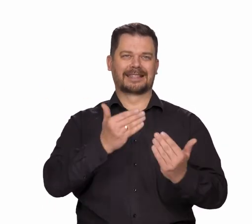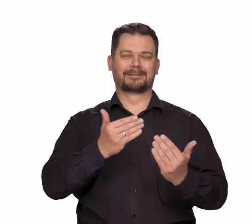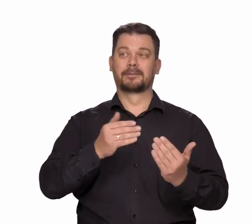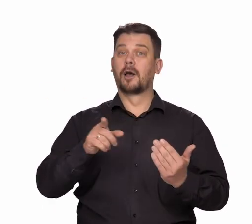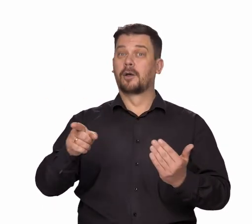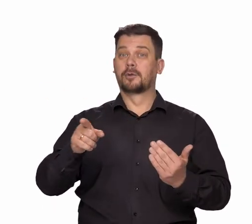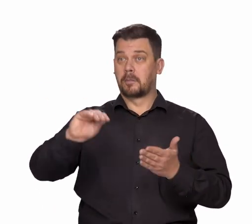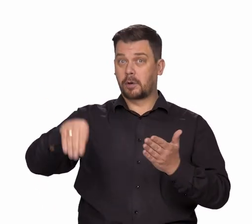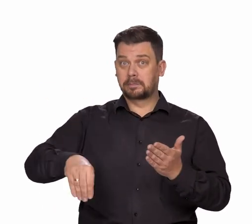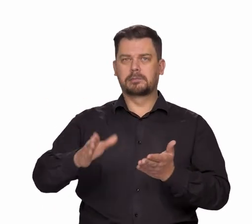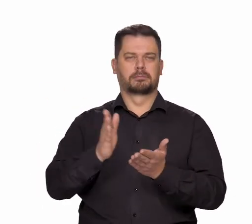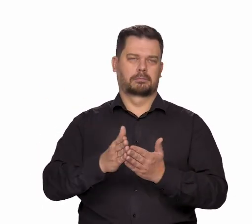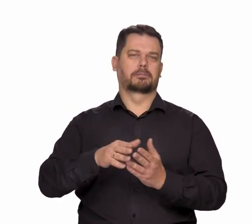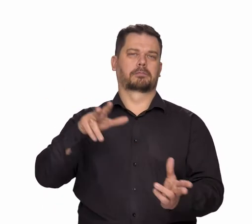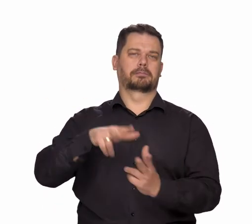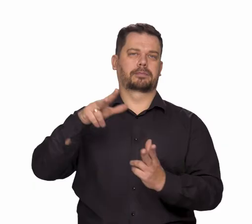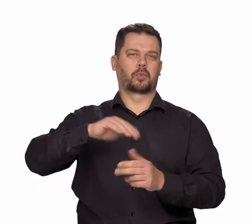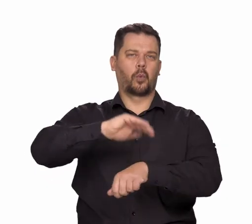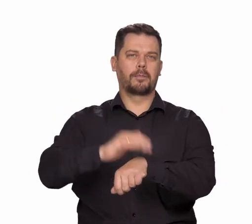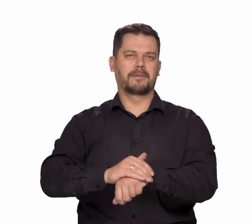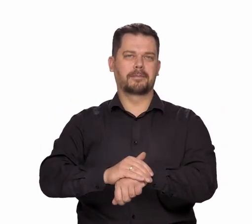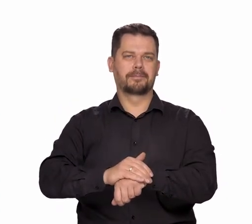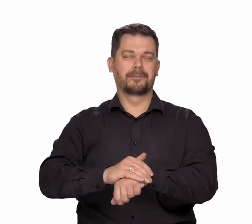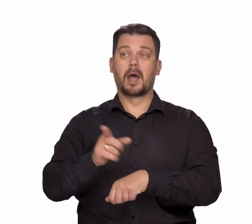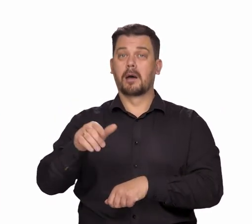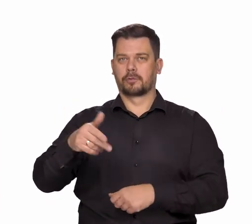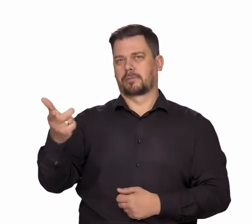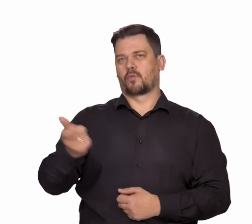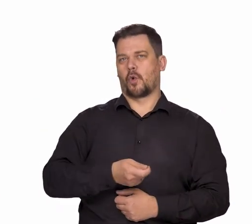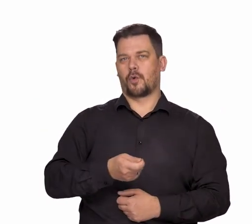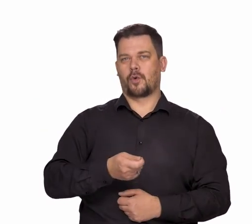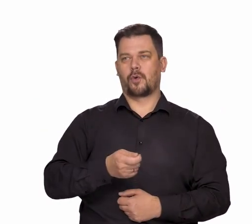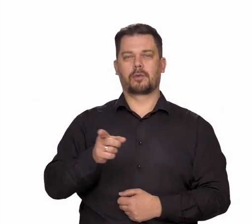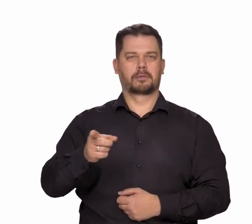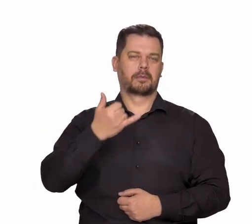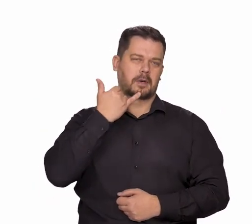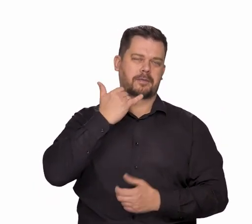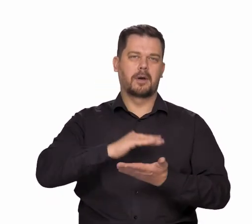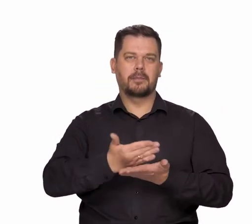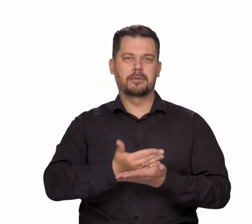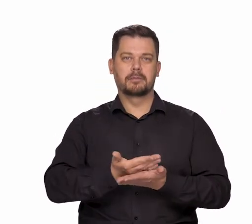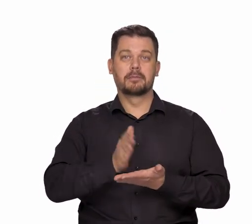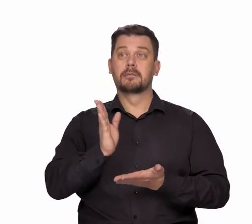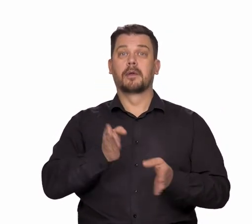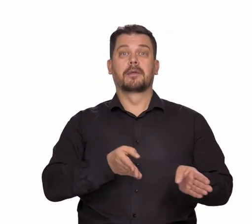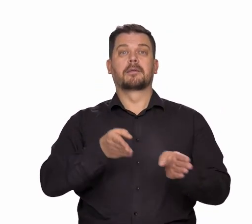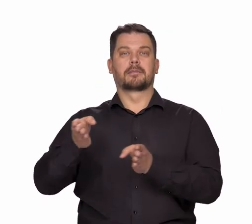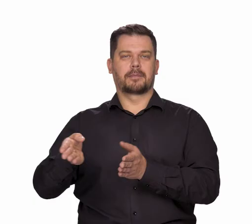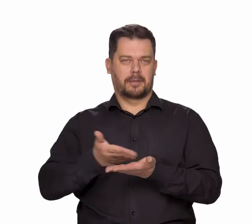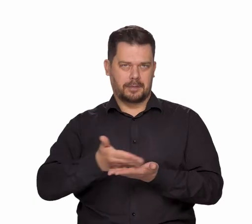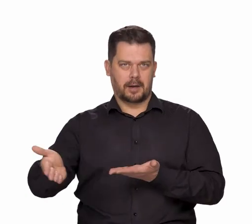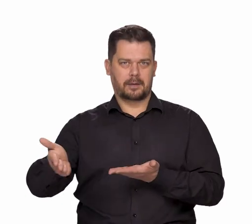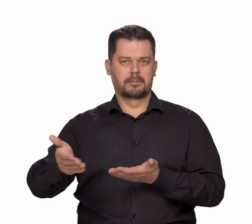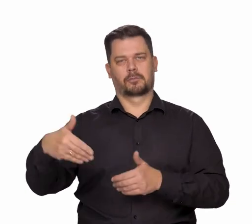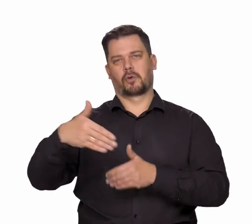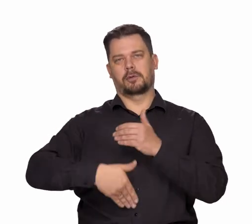udało. Dokumenty podpisane, więc umowa jest już zawarta. Możesz jeszcze pobrać dokumenty na swoje urządzenie. A potem kliknij